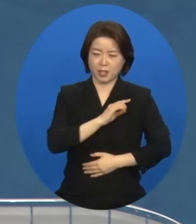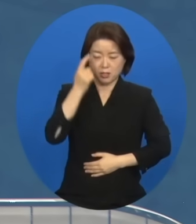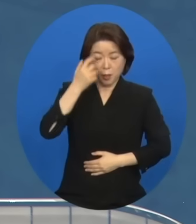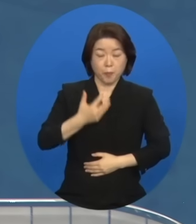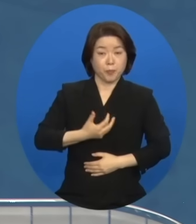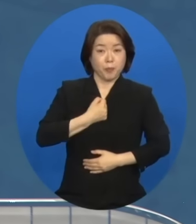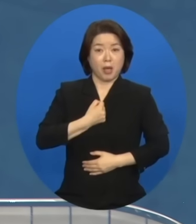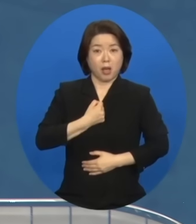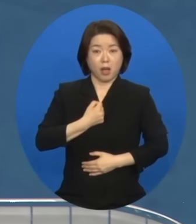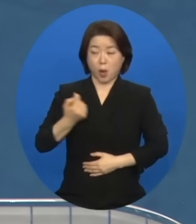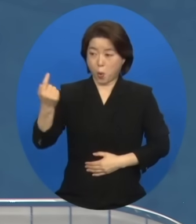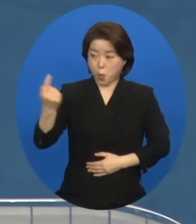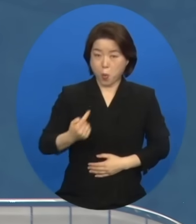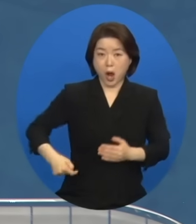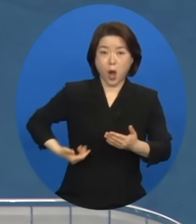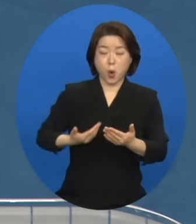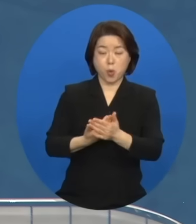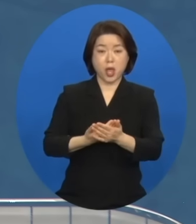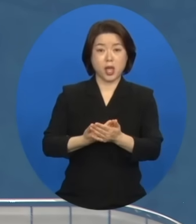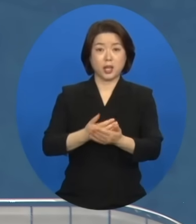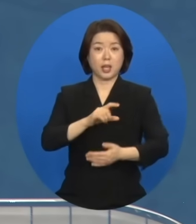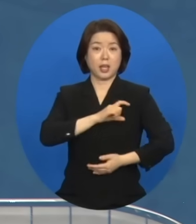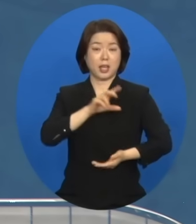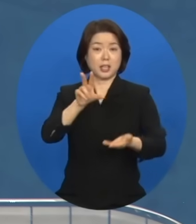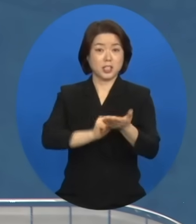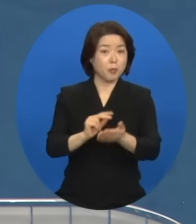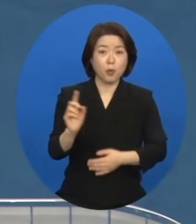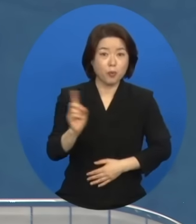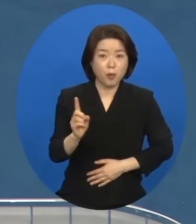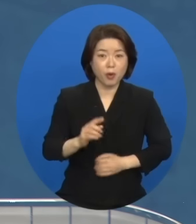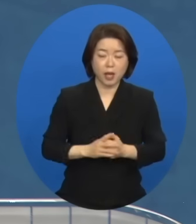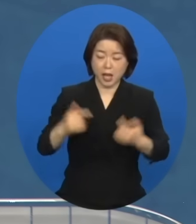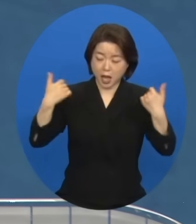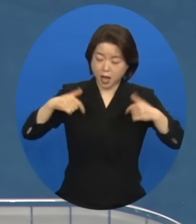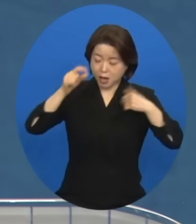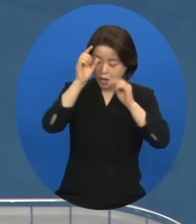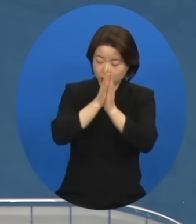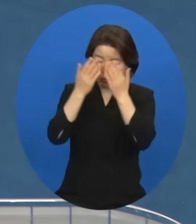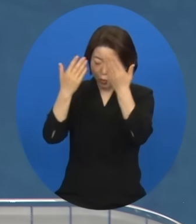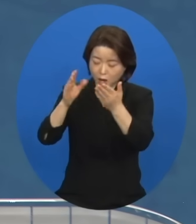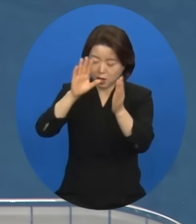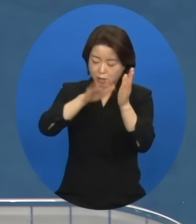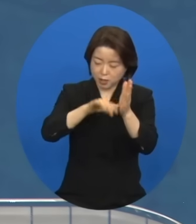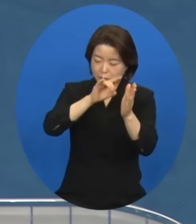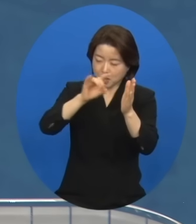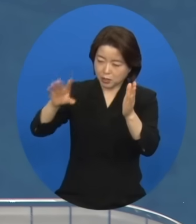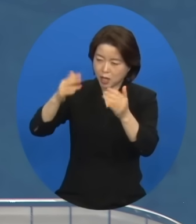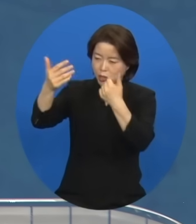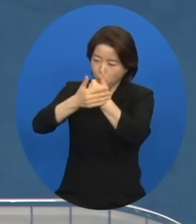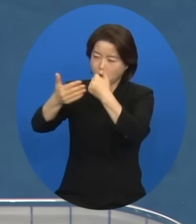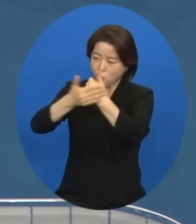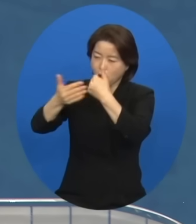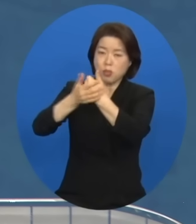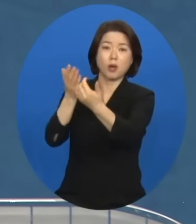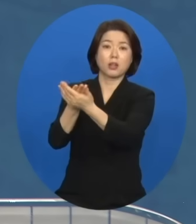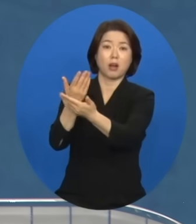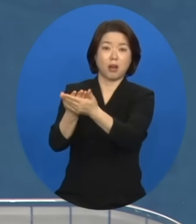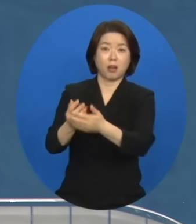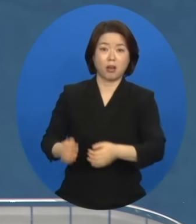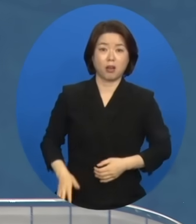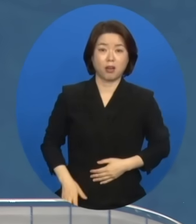제게 다가왔던 회개 제목이 늘 기도할 때마다 도와달라고 했던 거예요. 제가 뭘